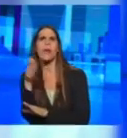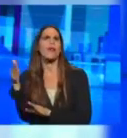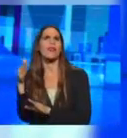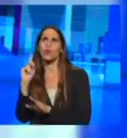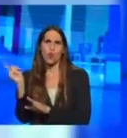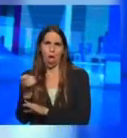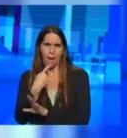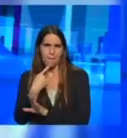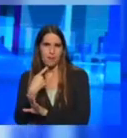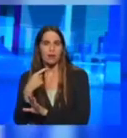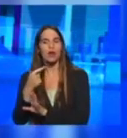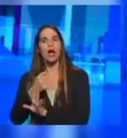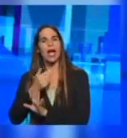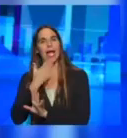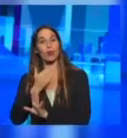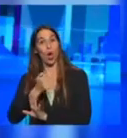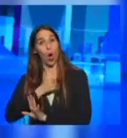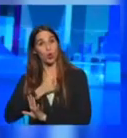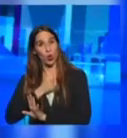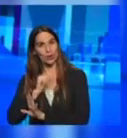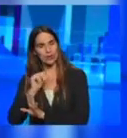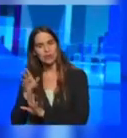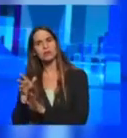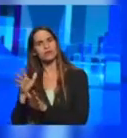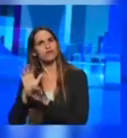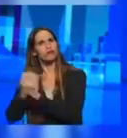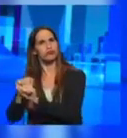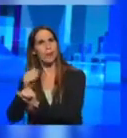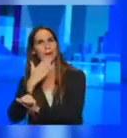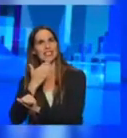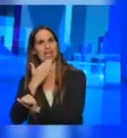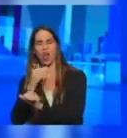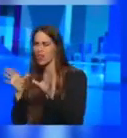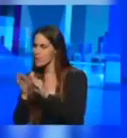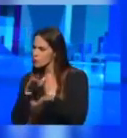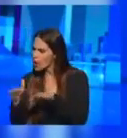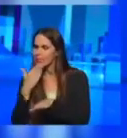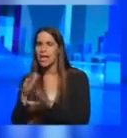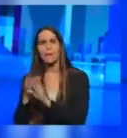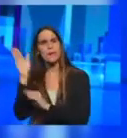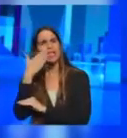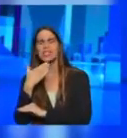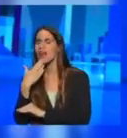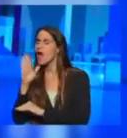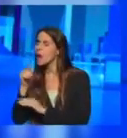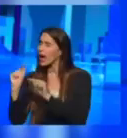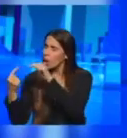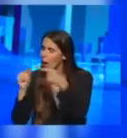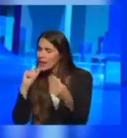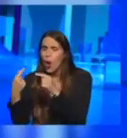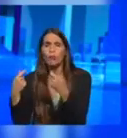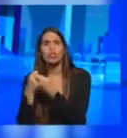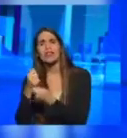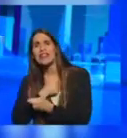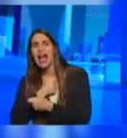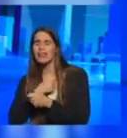כולה, היא נמצאת עם ישראל. עם ממשלת ישראל, עם מדינת ישראל, גם אם יש חילוקי דעות בנושאי דת או